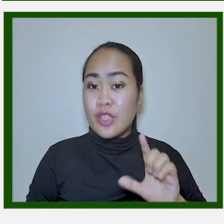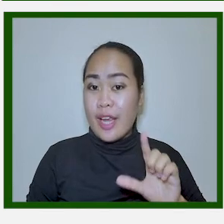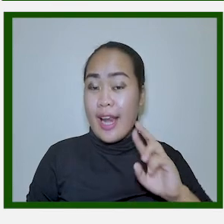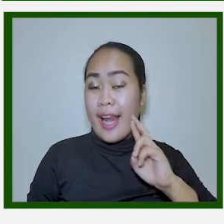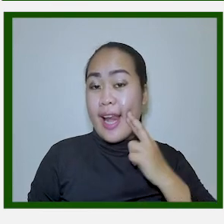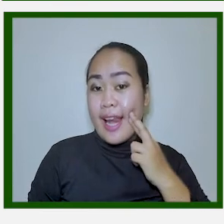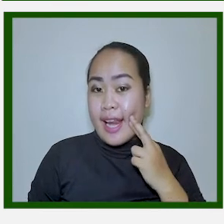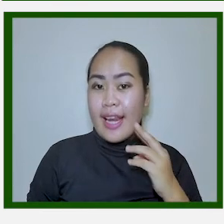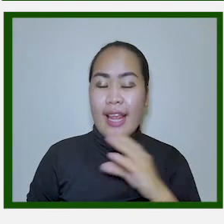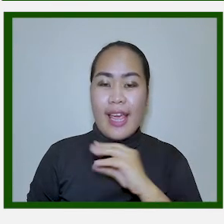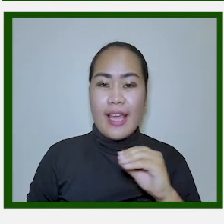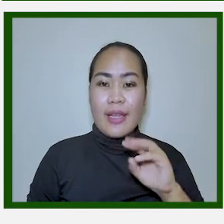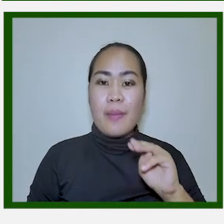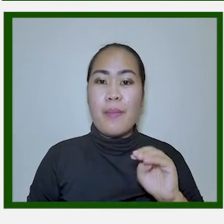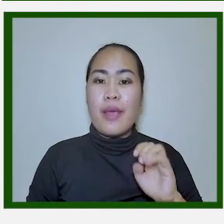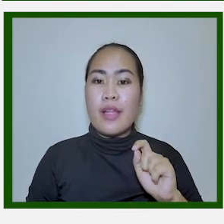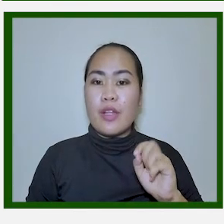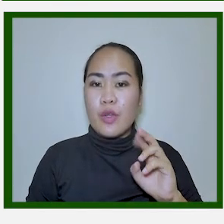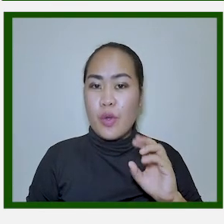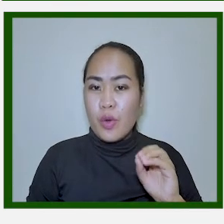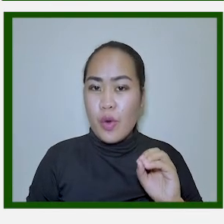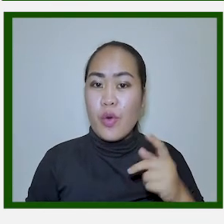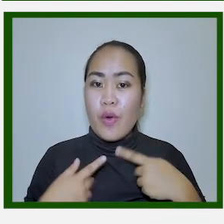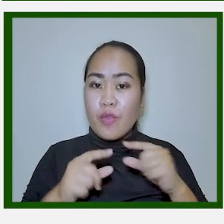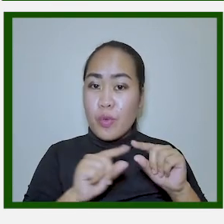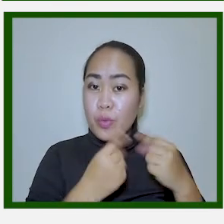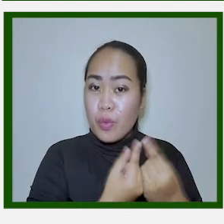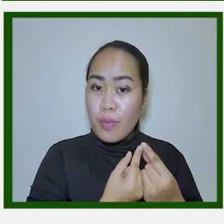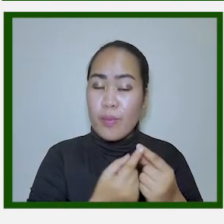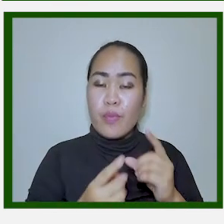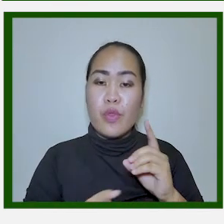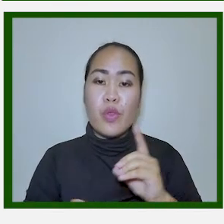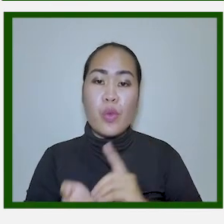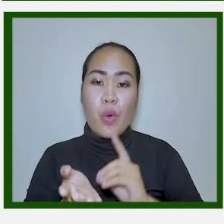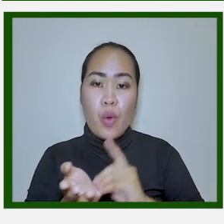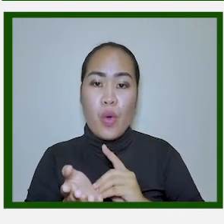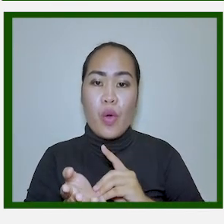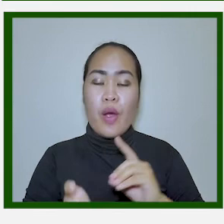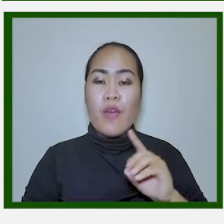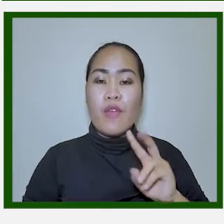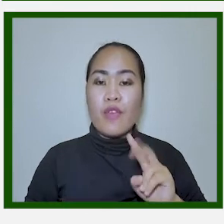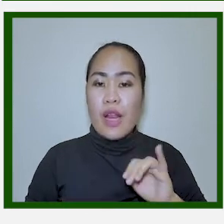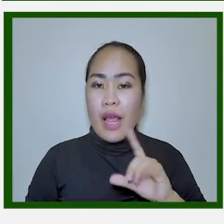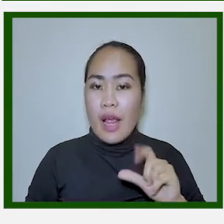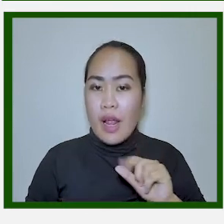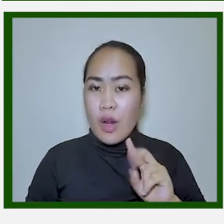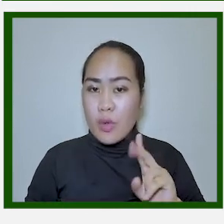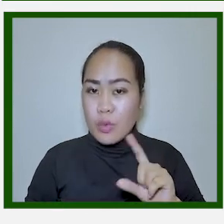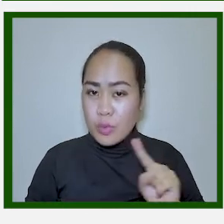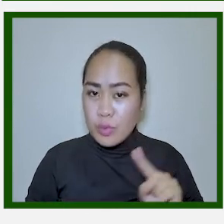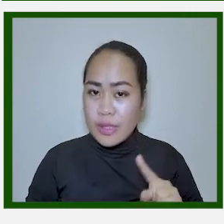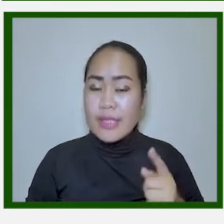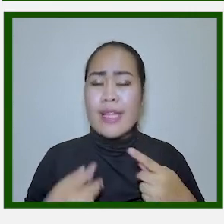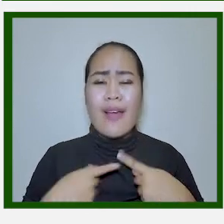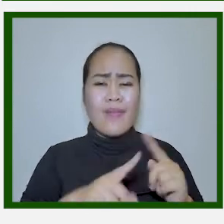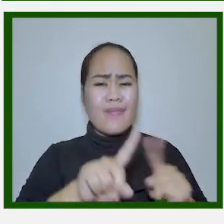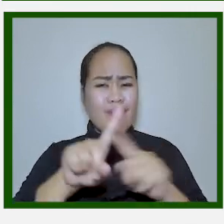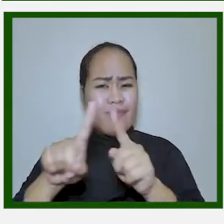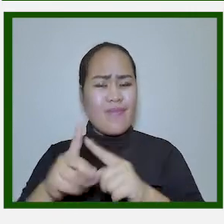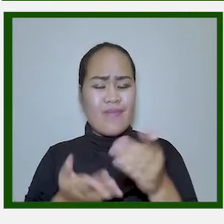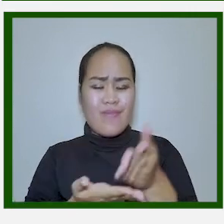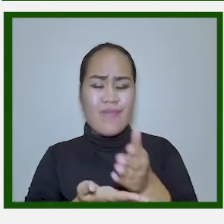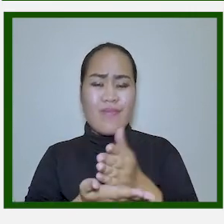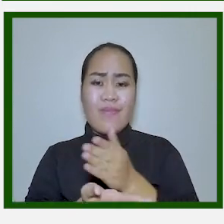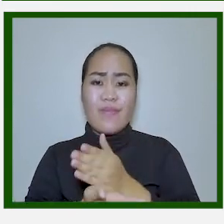Villaruz. And yun, may mga series of webinars din sila, no, ang ating mga kababaihan. No? We do our best, no, dito